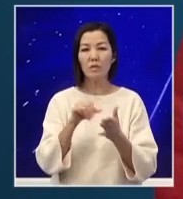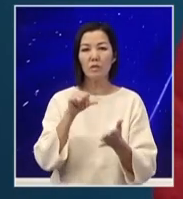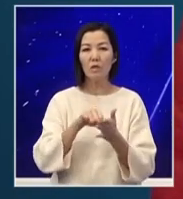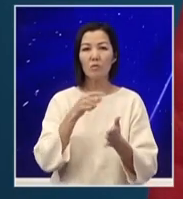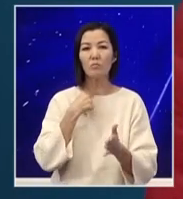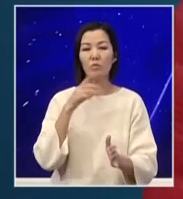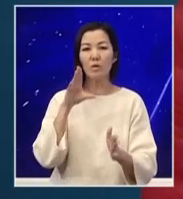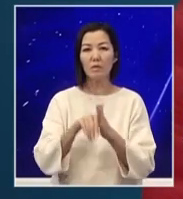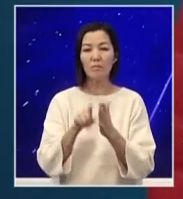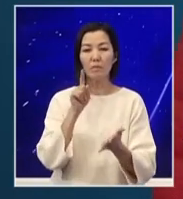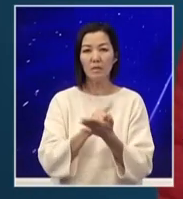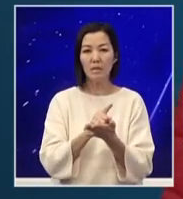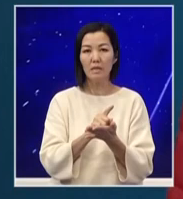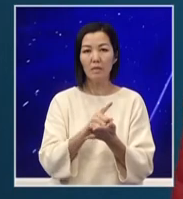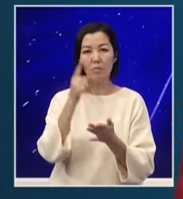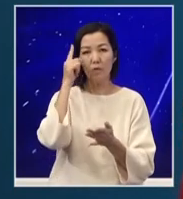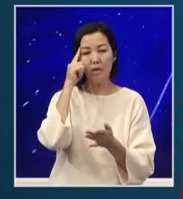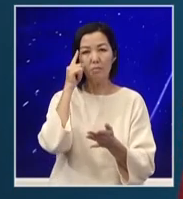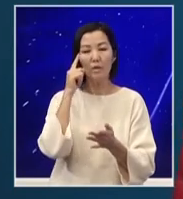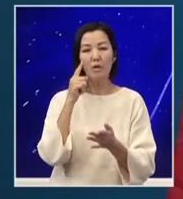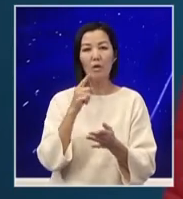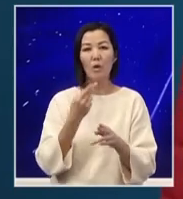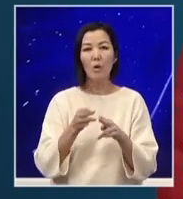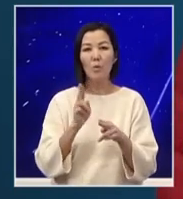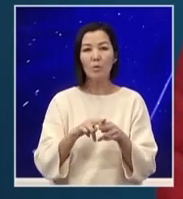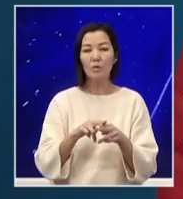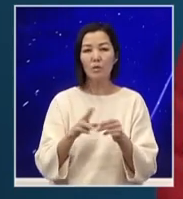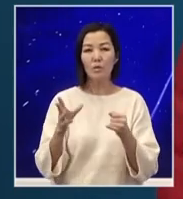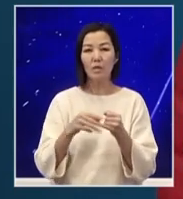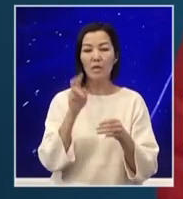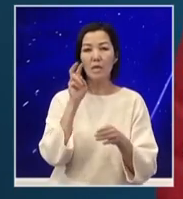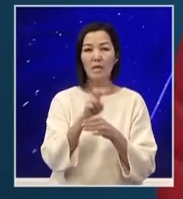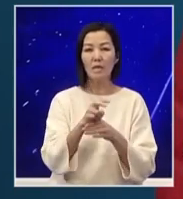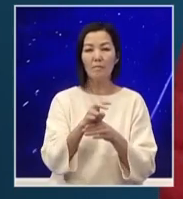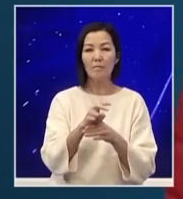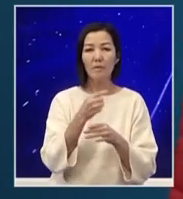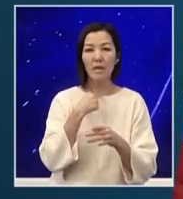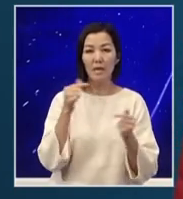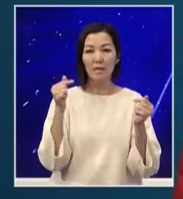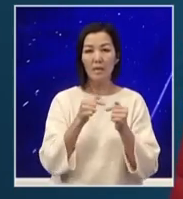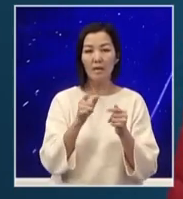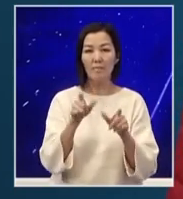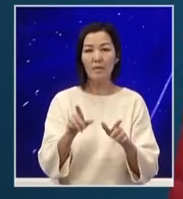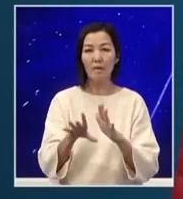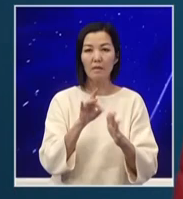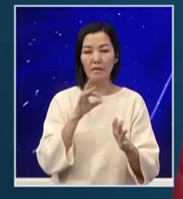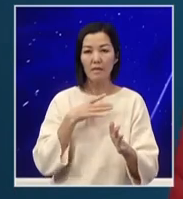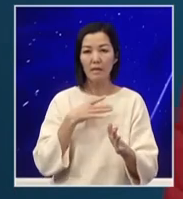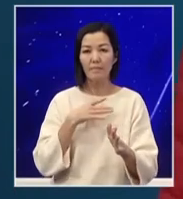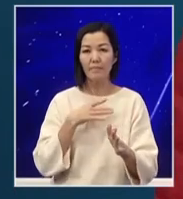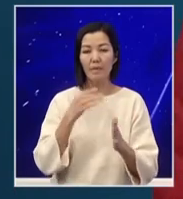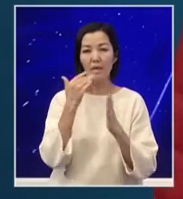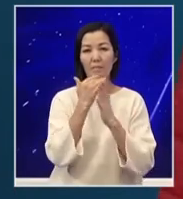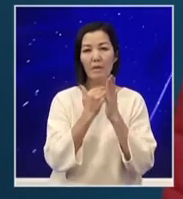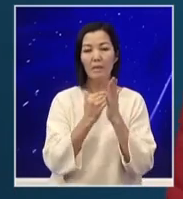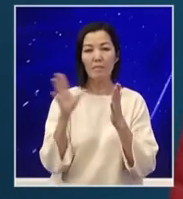беруі міндетті деп ойлаймын. Өзім осы жерге келіп, дауысымды лайықты адамға бердім. Бұл жерде бағдарламалардың барлығы жақсы жұмыс